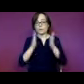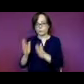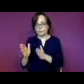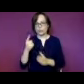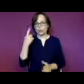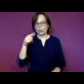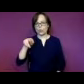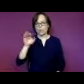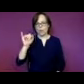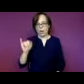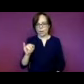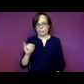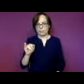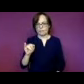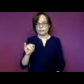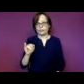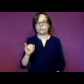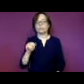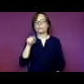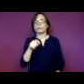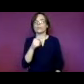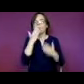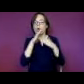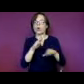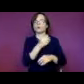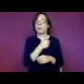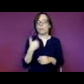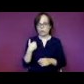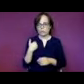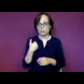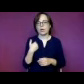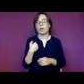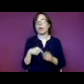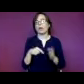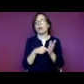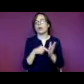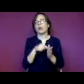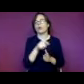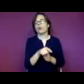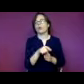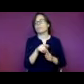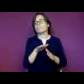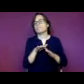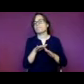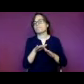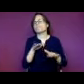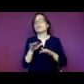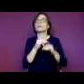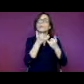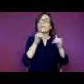do, mówi o Polsce jako o miejscu migracji ptaków i